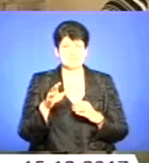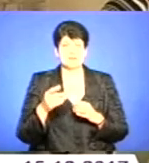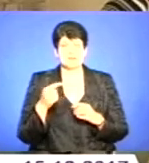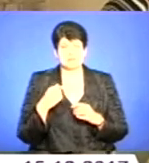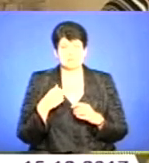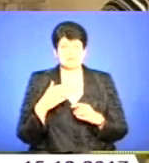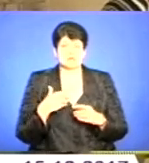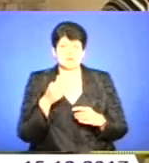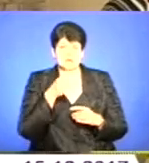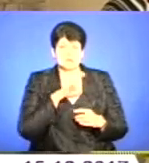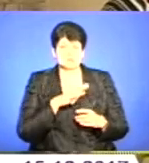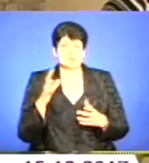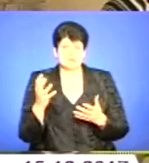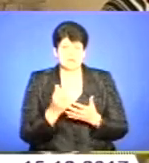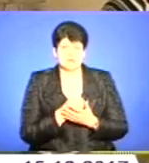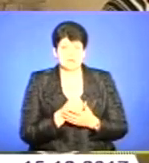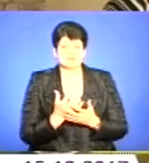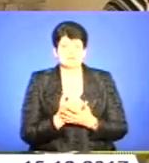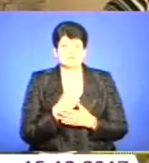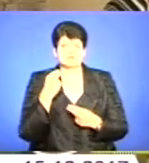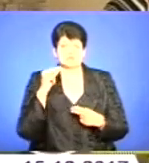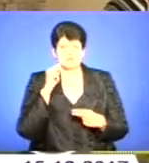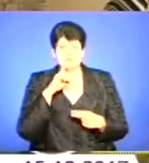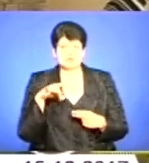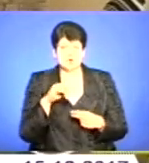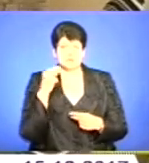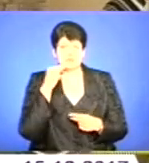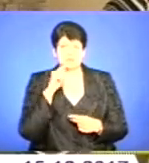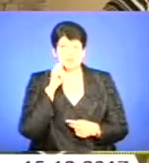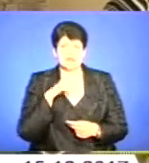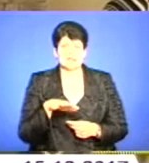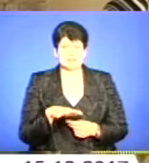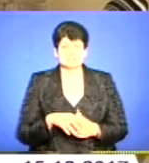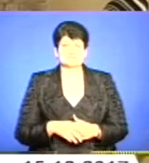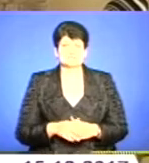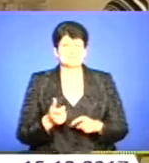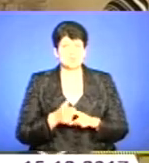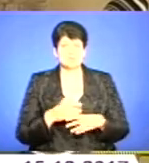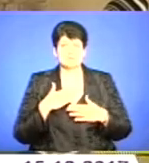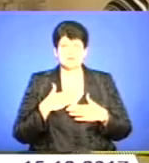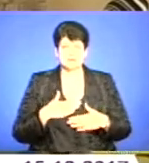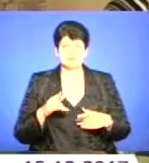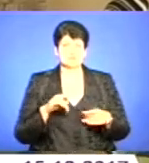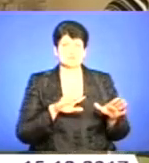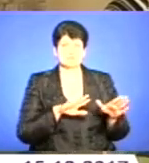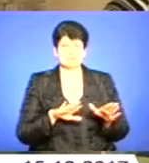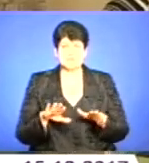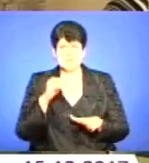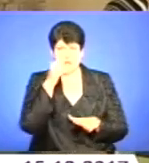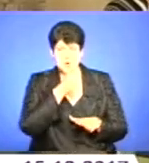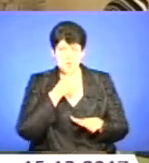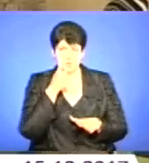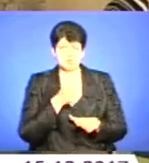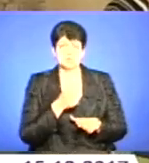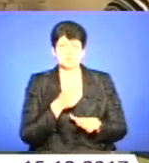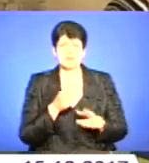командний чемпіонат Європи, виграв командний чемпіонат і чемпіонат України. Дуже приємно, що після року все ж